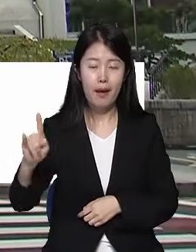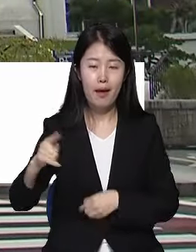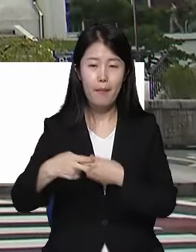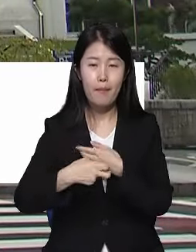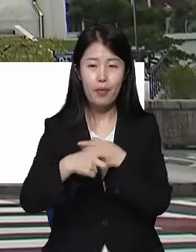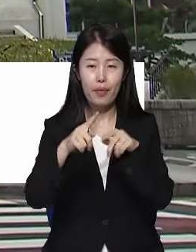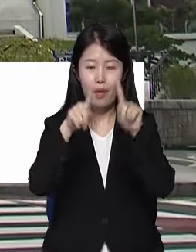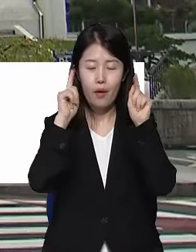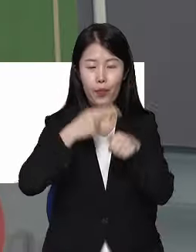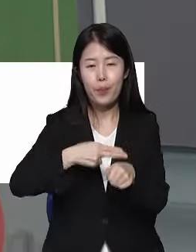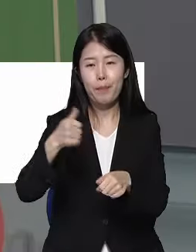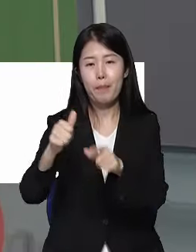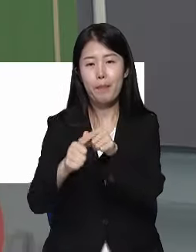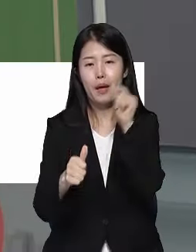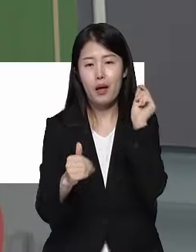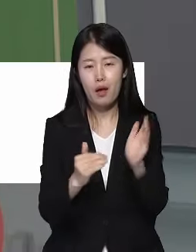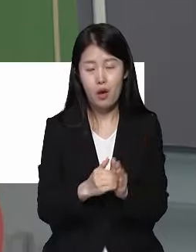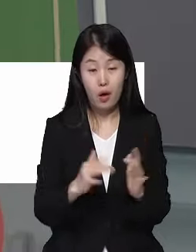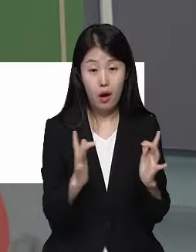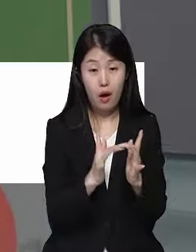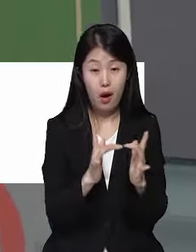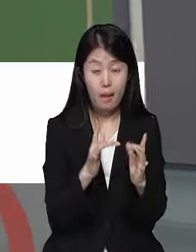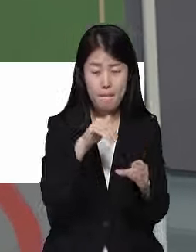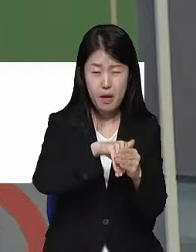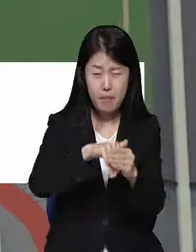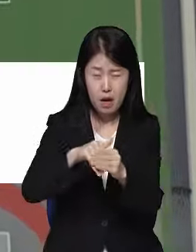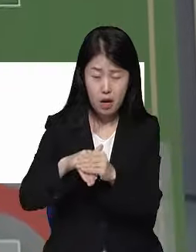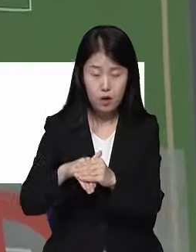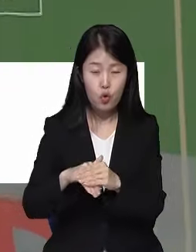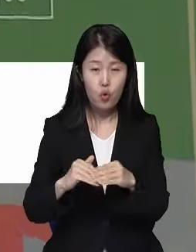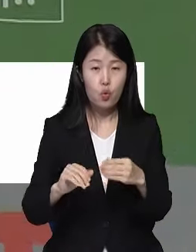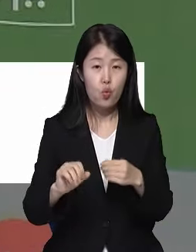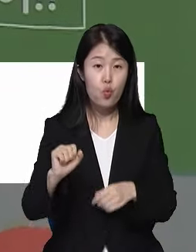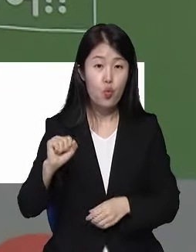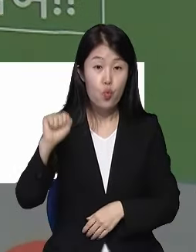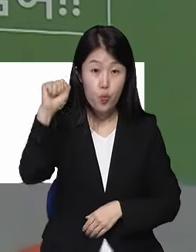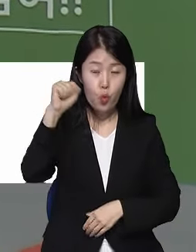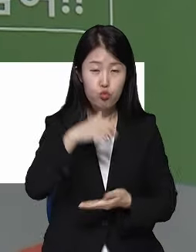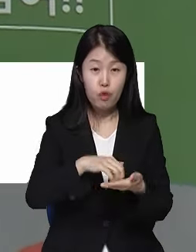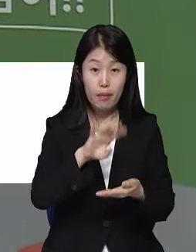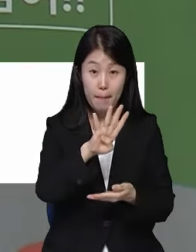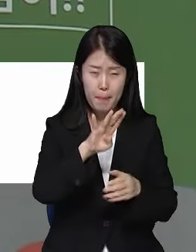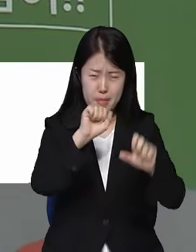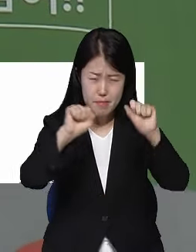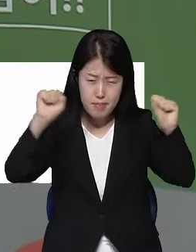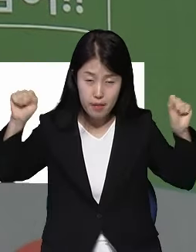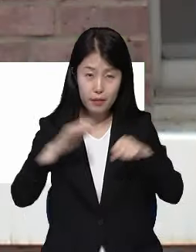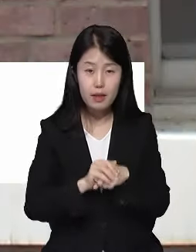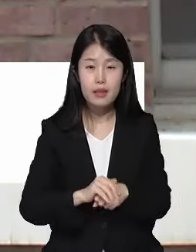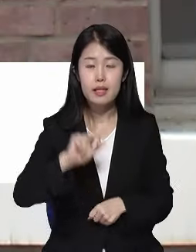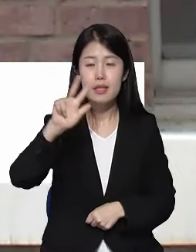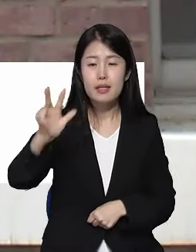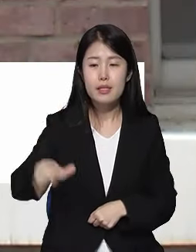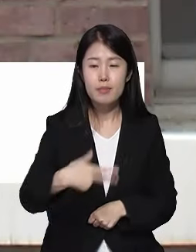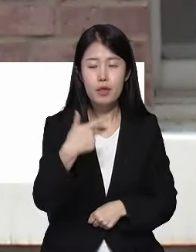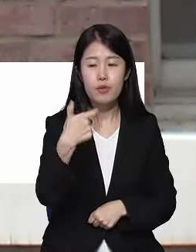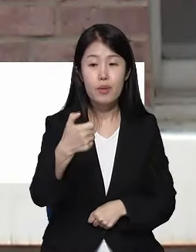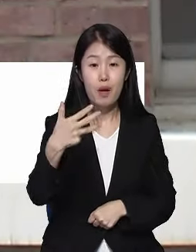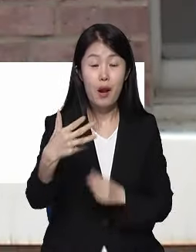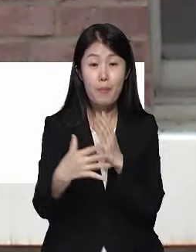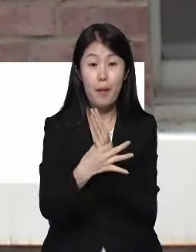투표로 실시된 이번 선거에는 모두 4명의 교수가 입후보해 이금배 교수가 환산 득표수 768표를